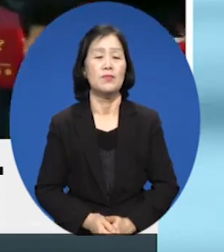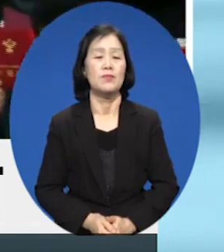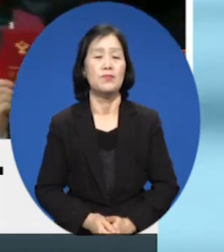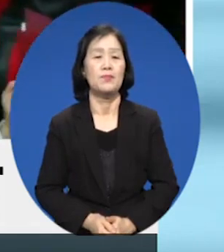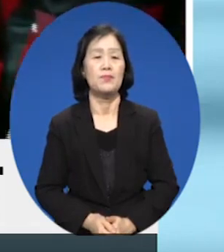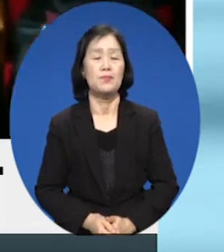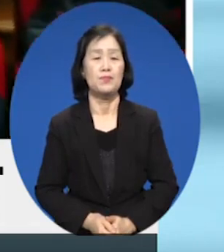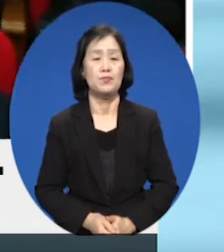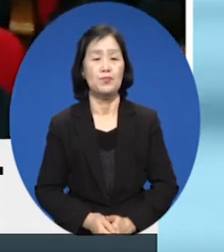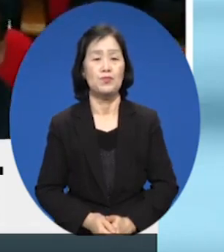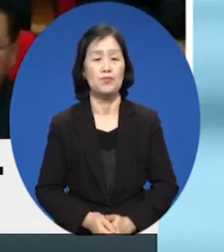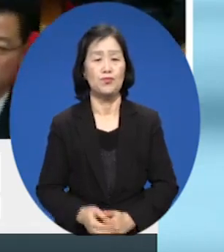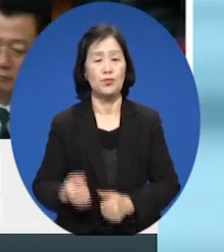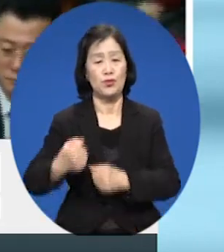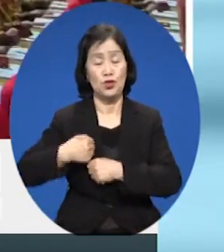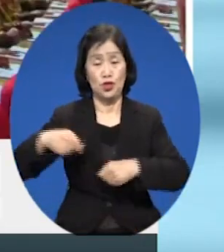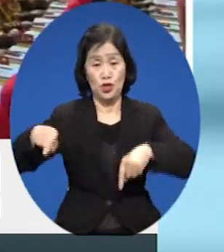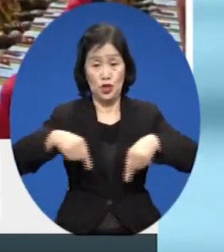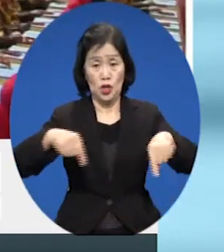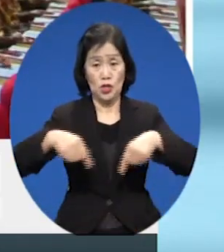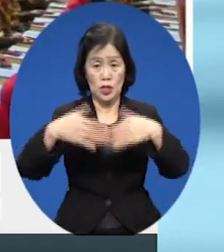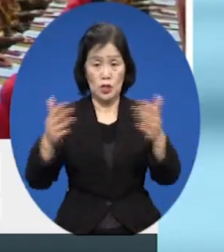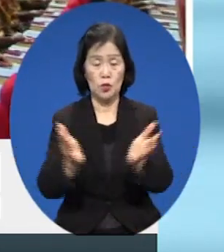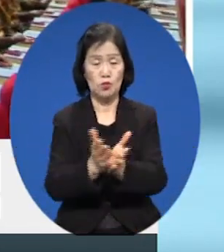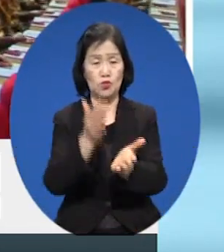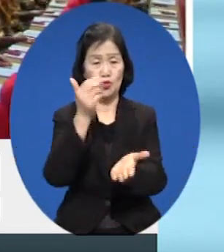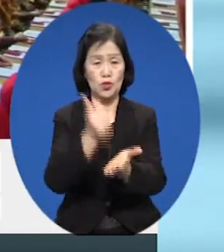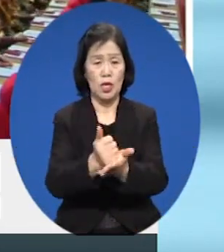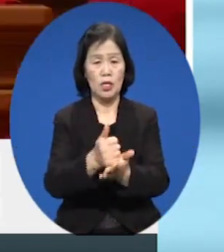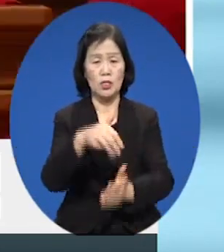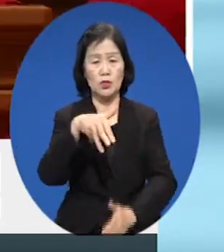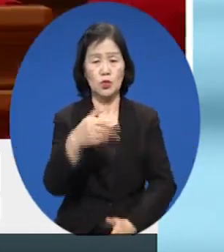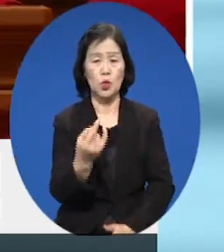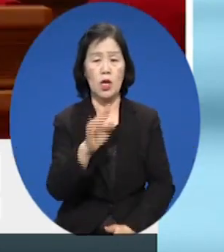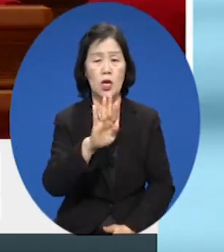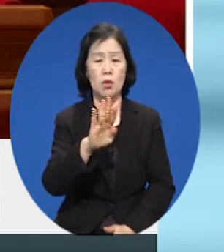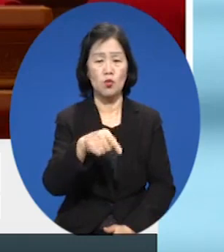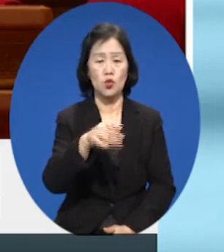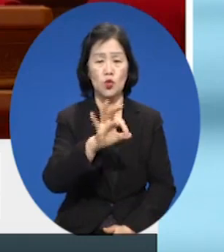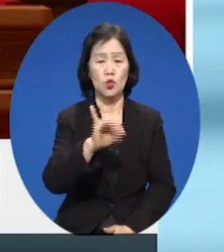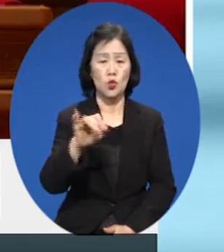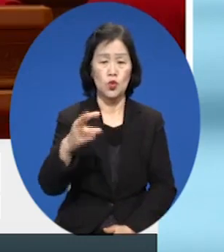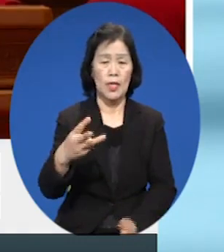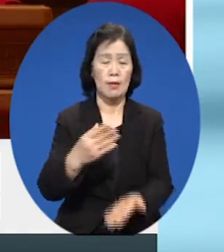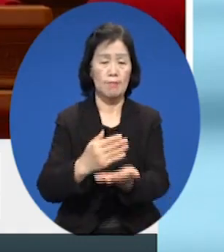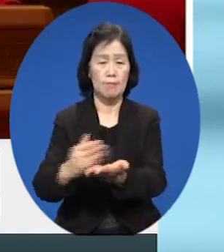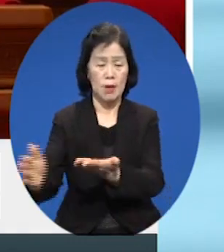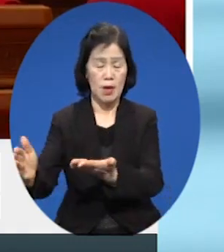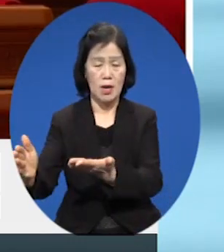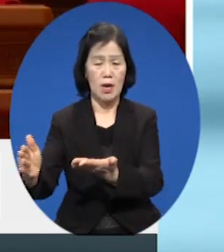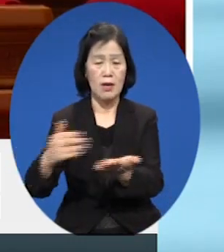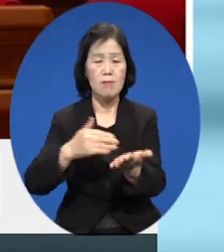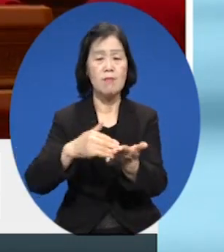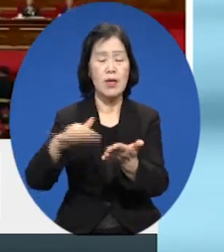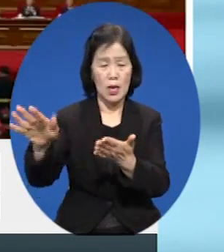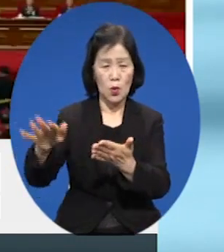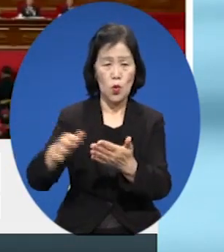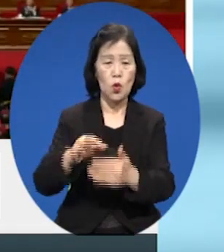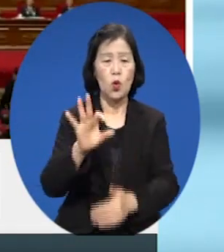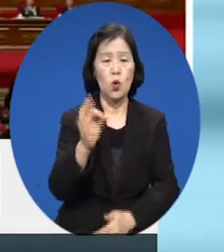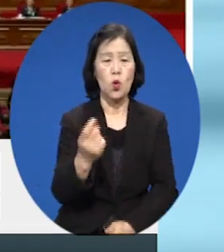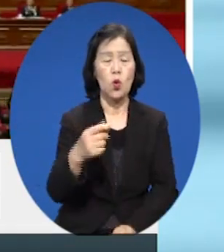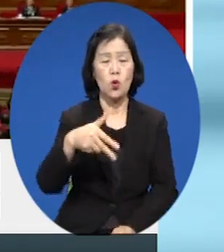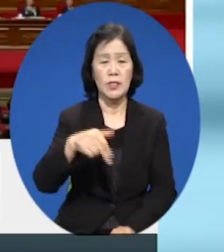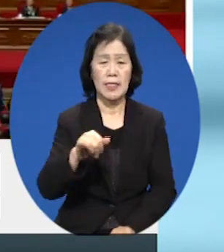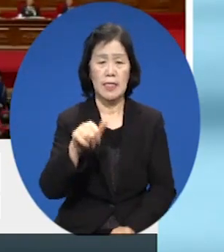그 군종 지도 부장 노동당 군정 지도 부장 최고 1 대장 을 밀어내고 항일 빨치산 세대인 오진우 전